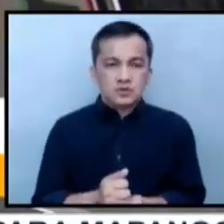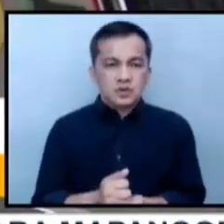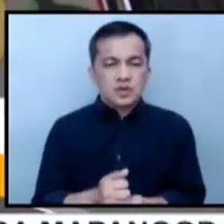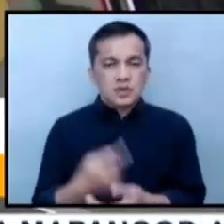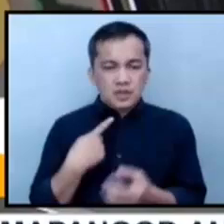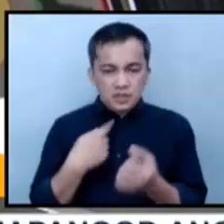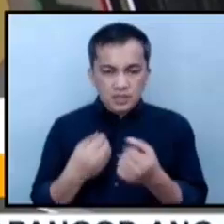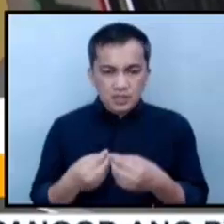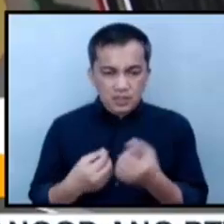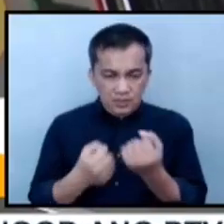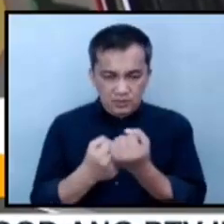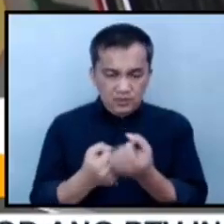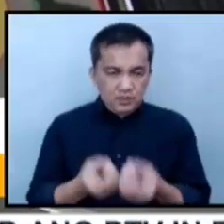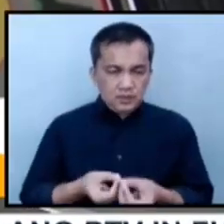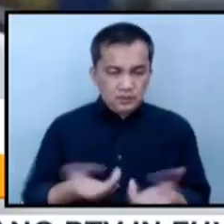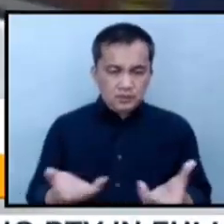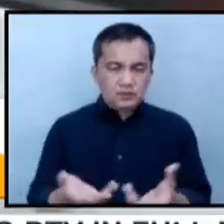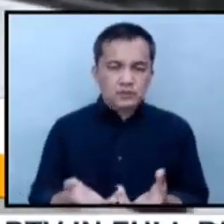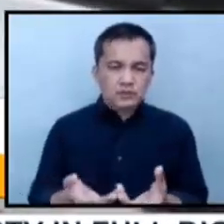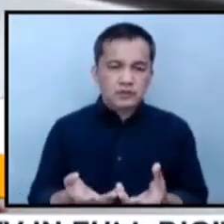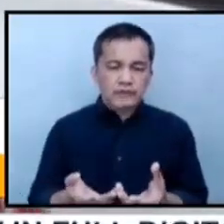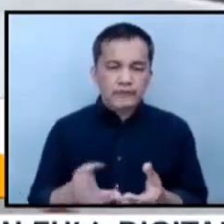ibibigay sa mga